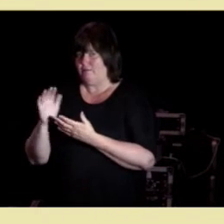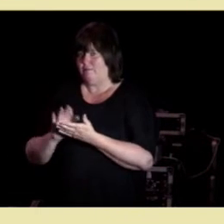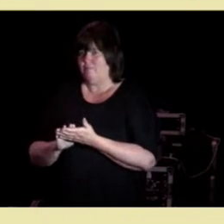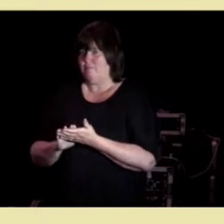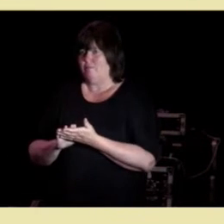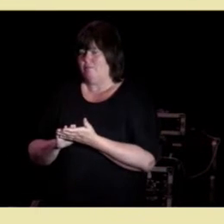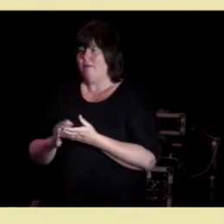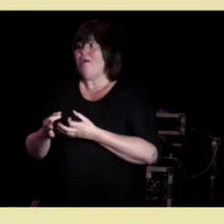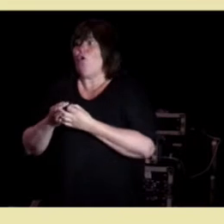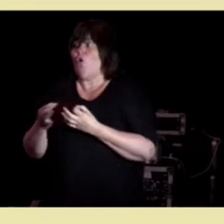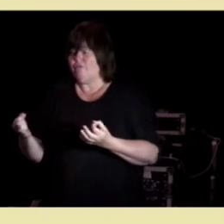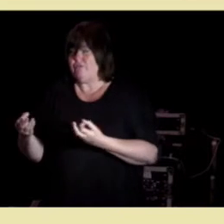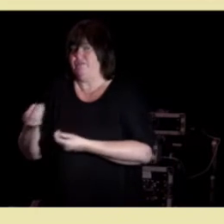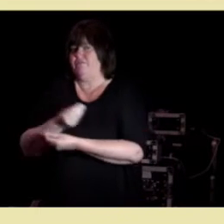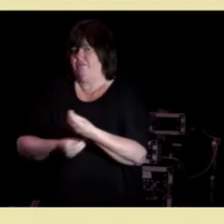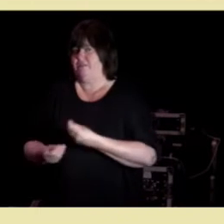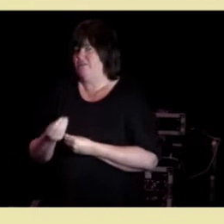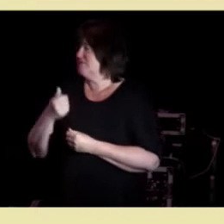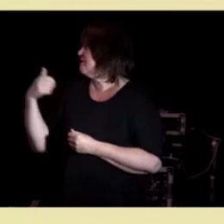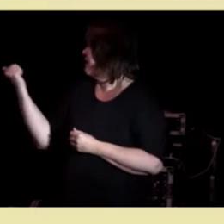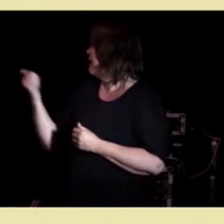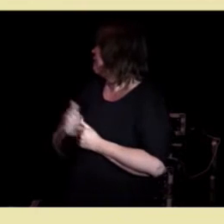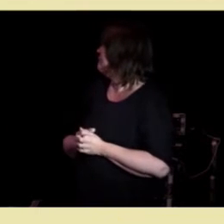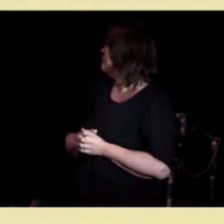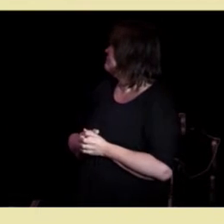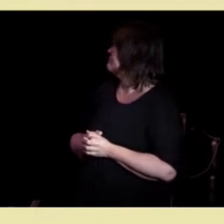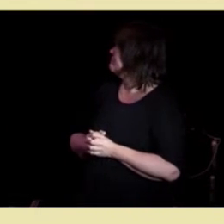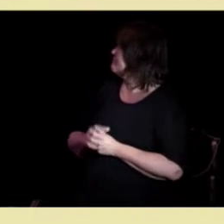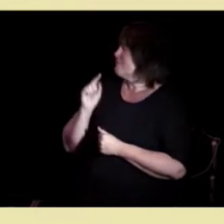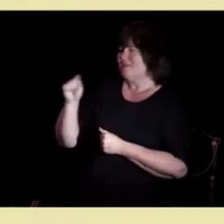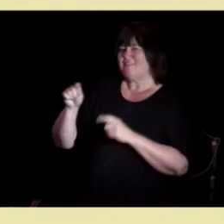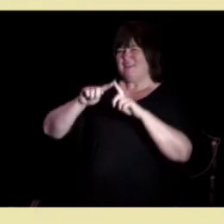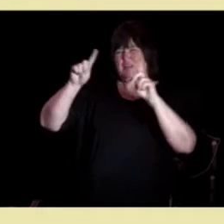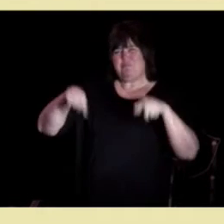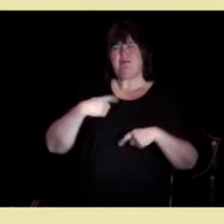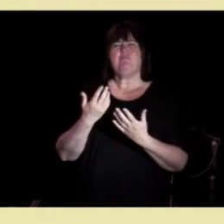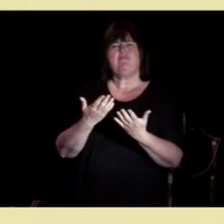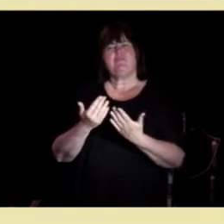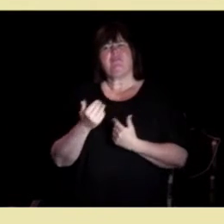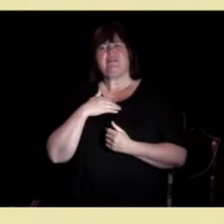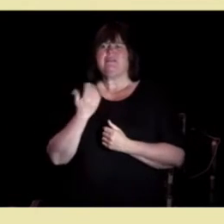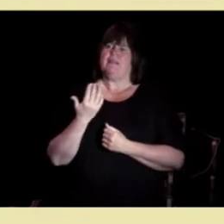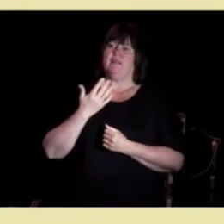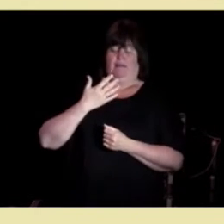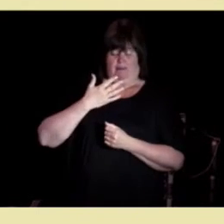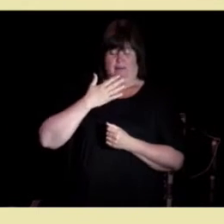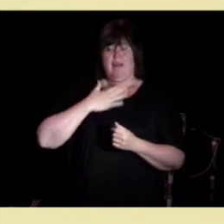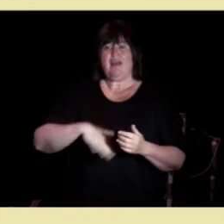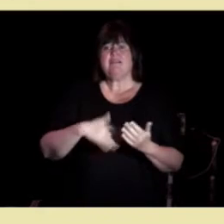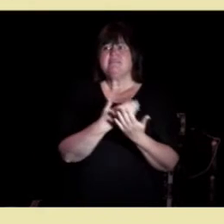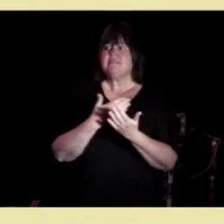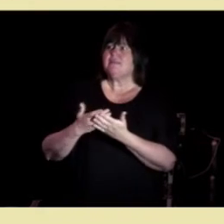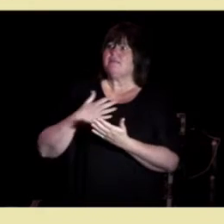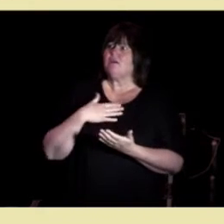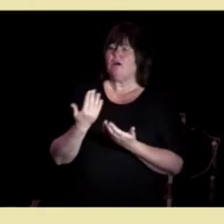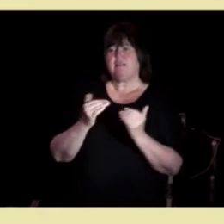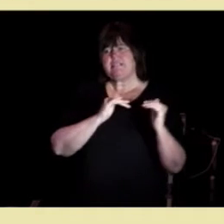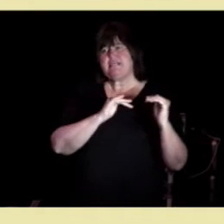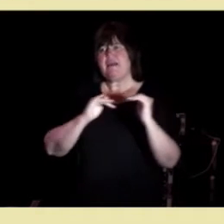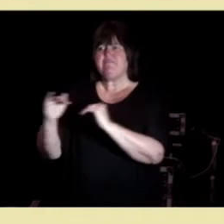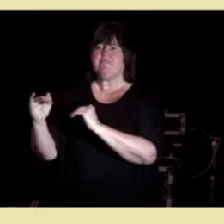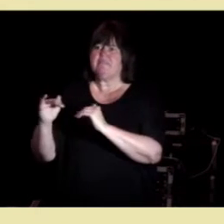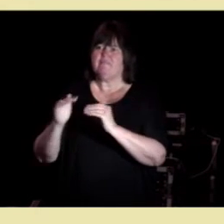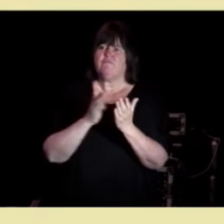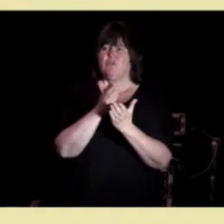Dette vel det bildet man ville forvente, nemlig at en helsetjeneste har en jevn geografisk fordeling i befolkningen